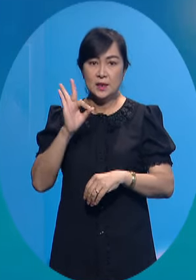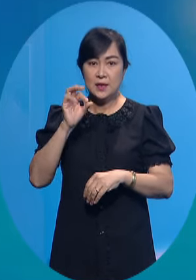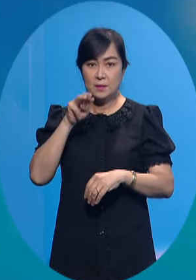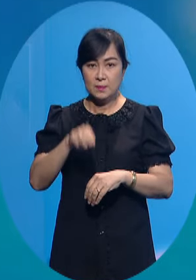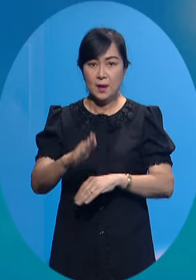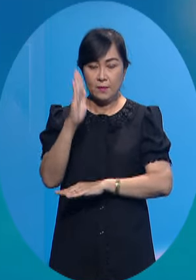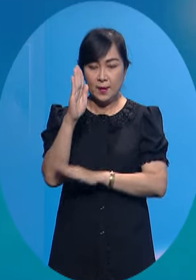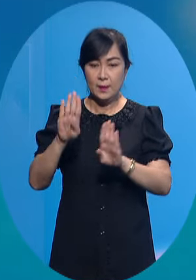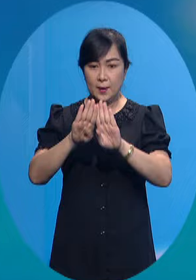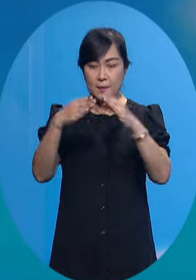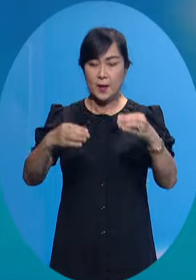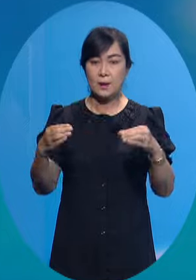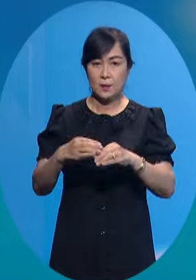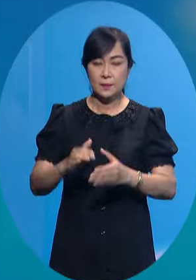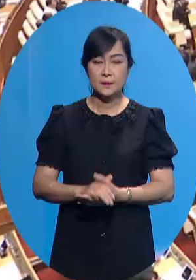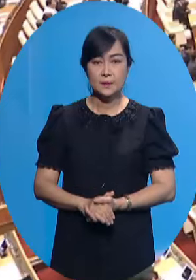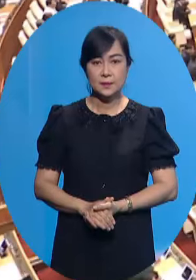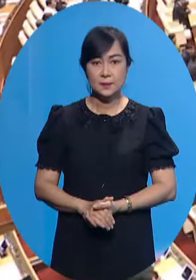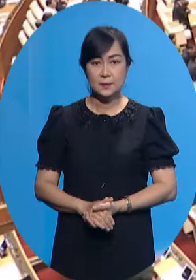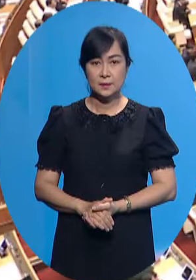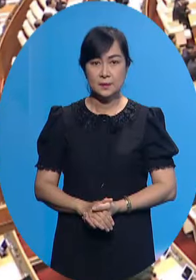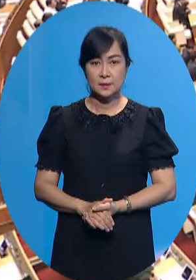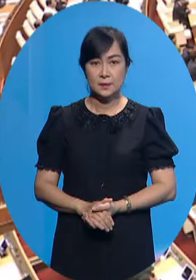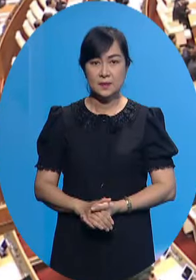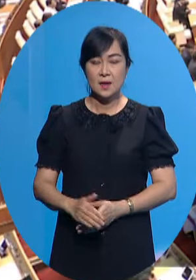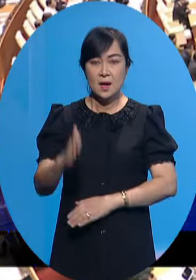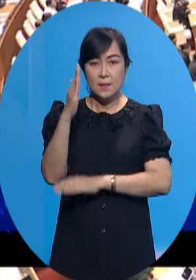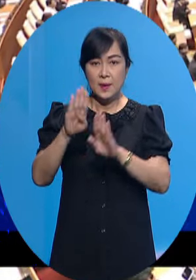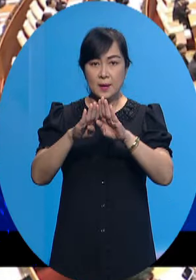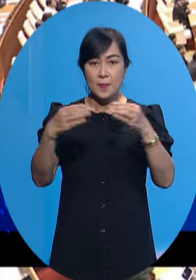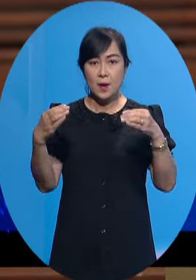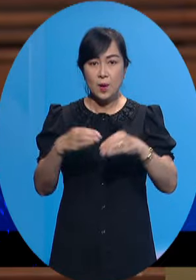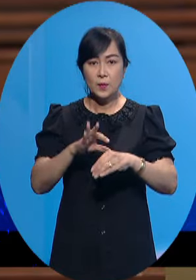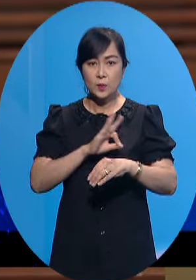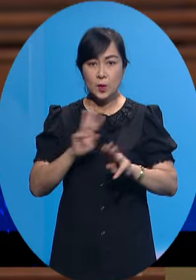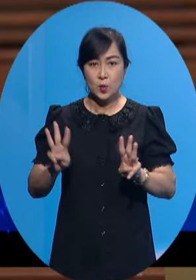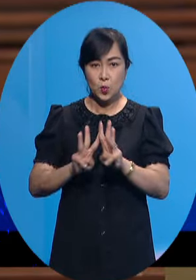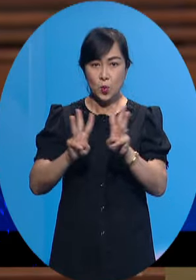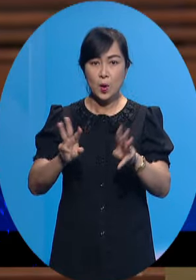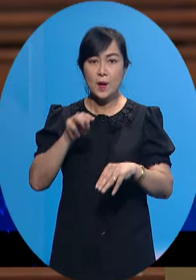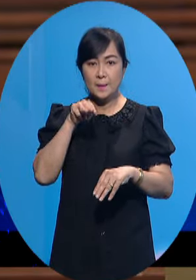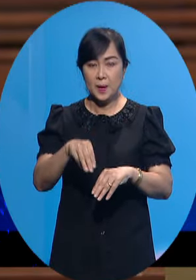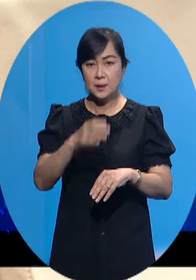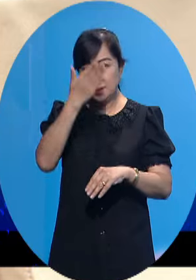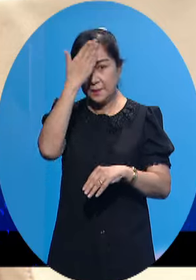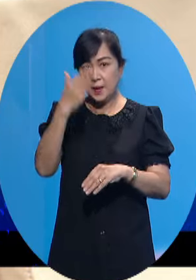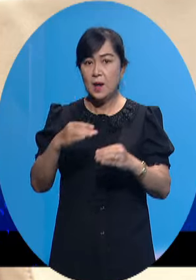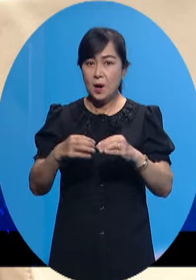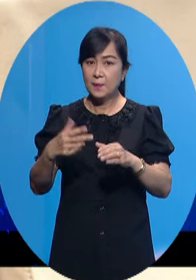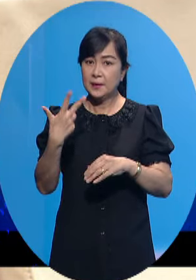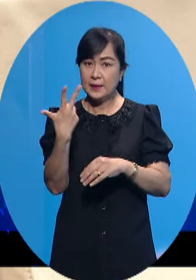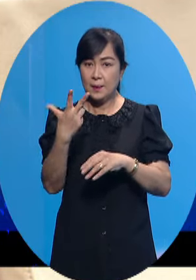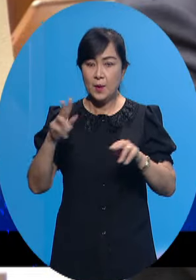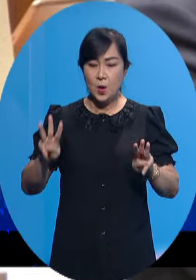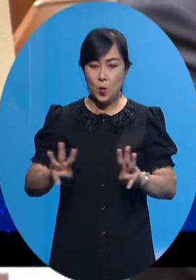biểu khai mạc kỳ học phát biểu khai mạc kỳ học chủ tịch quốc hội Trần Thanh Mẫn cho biết kỳ học thứ tám